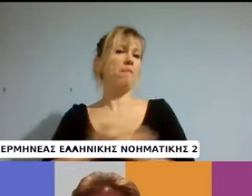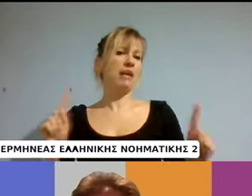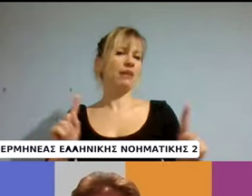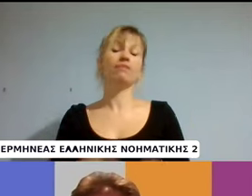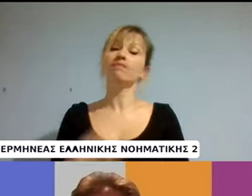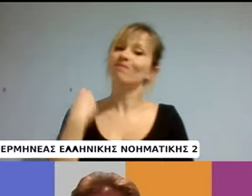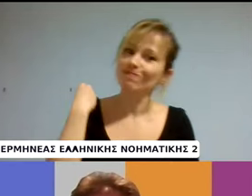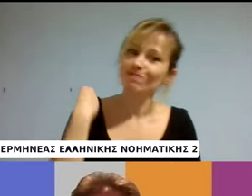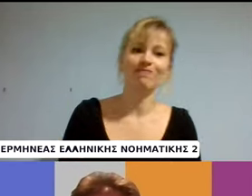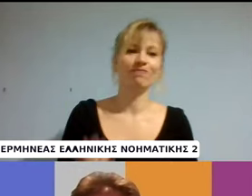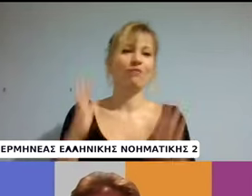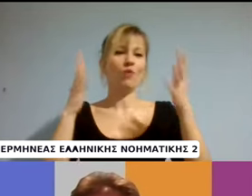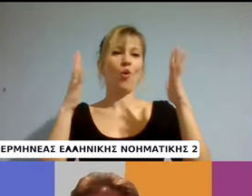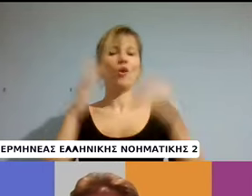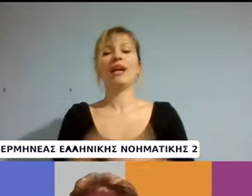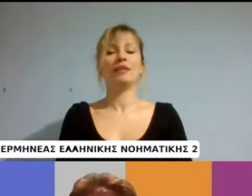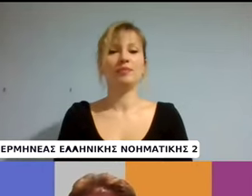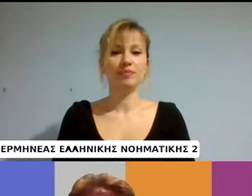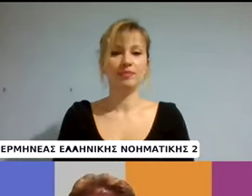Πολύ ωραία.